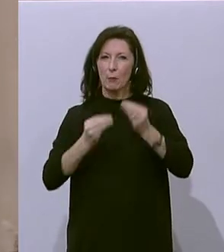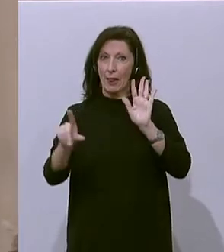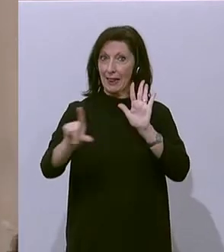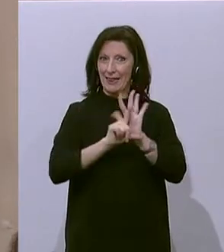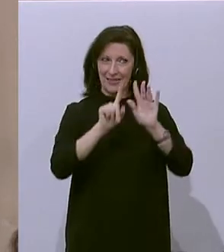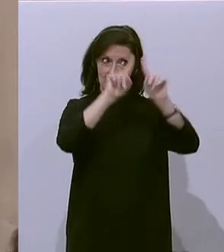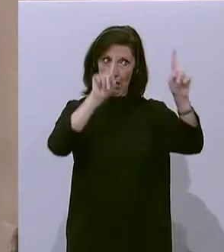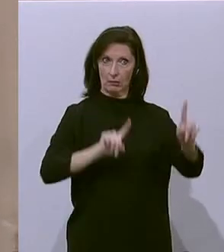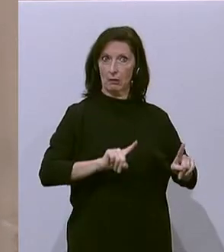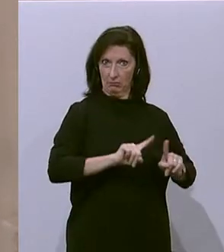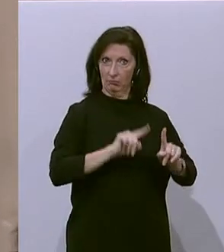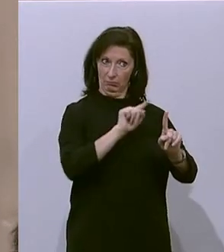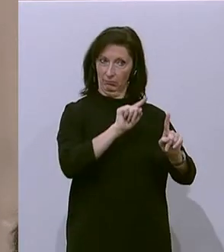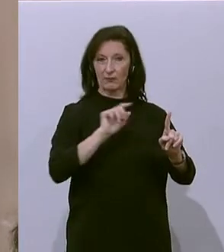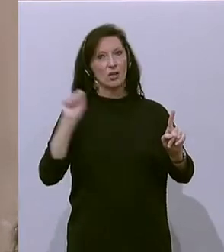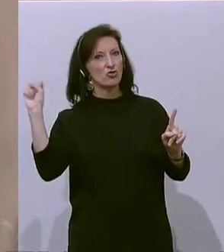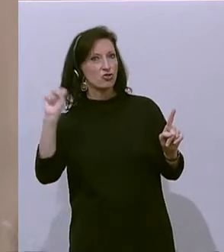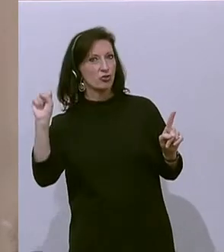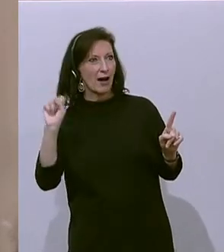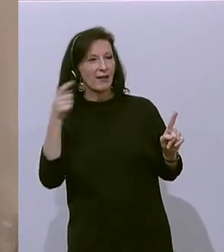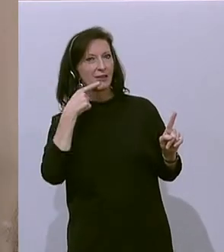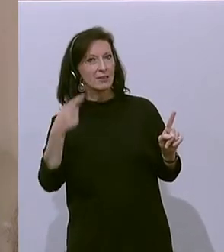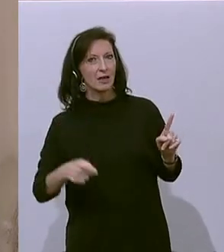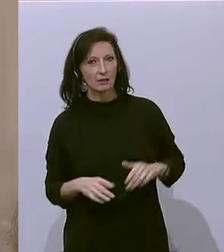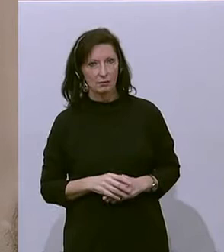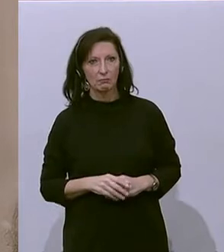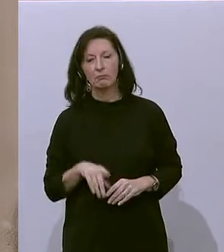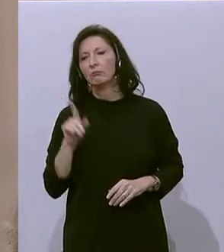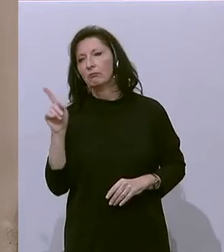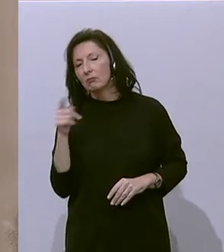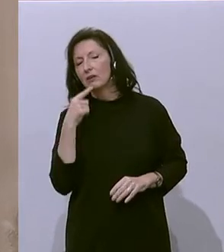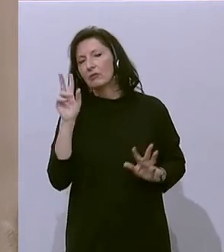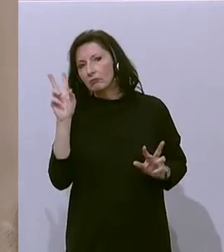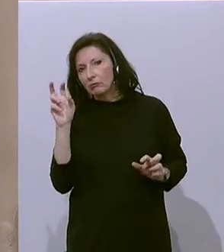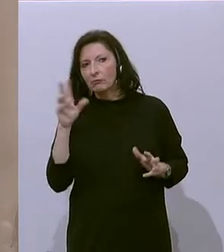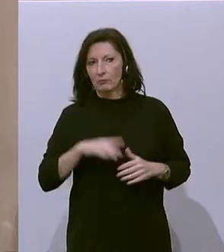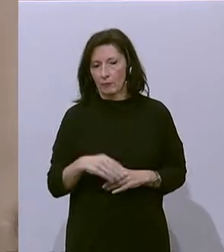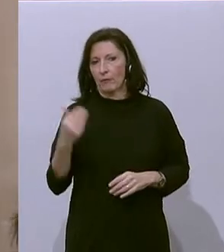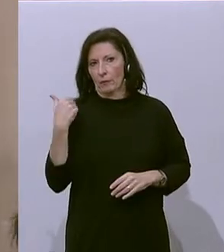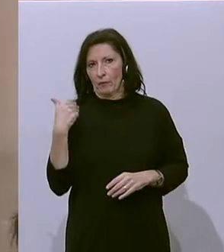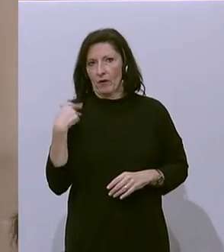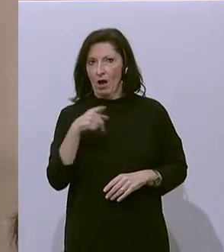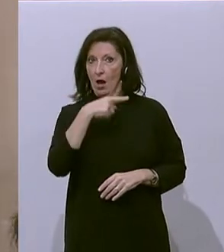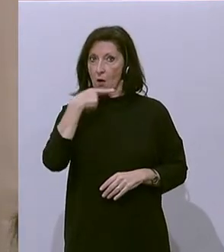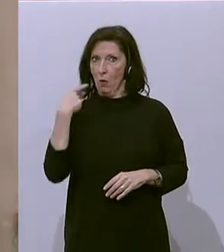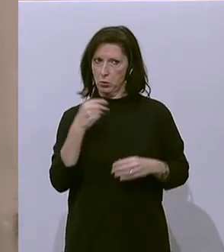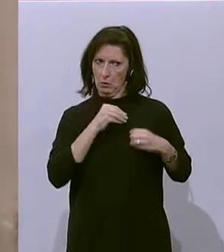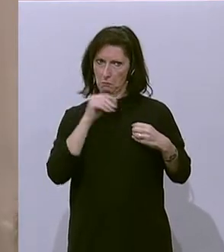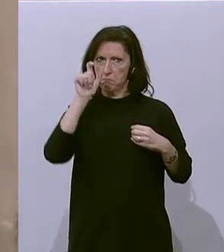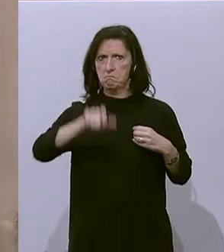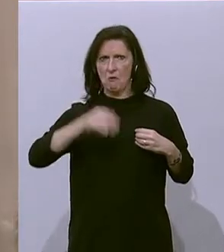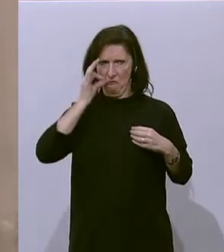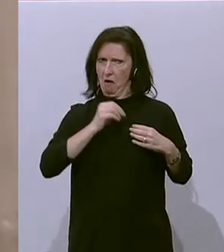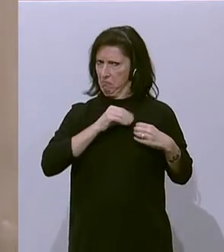Herren, sagt Strache das vermeintliche, oder sagt das zumindest gegenüber einer vermeintlichen russischen Oligarchin in diesem